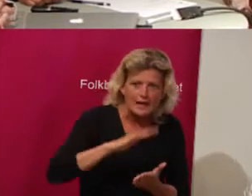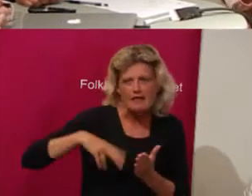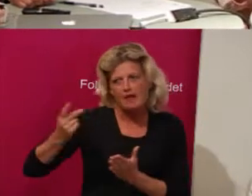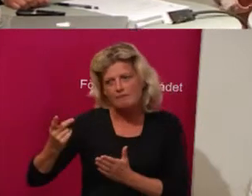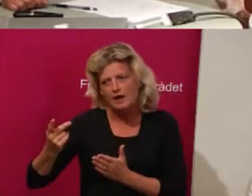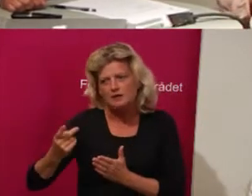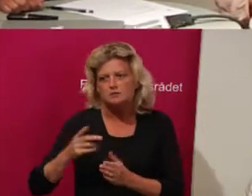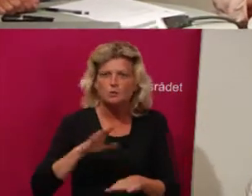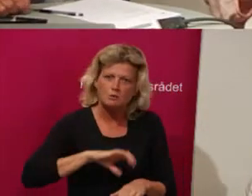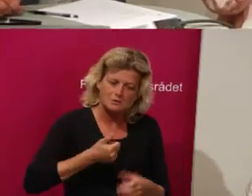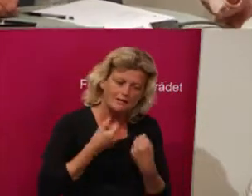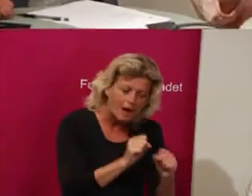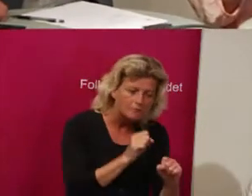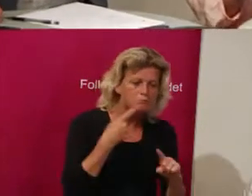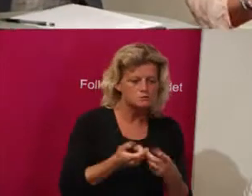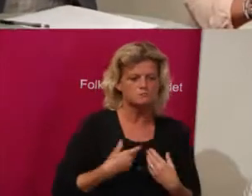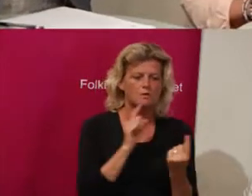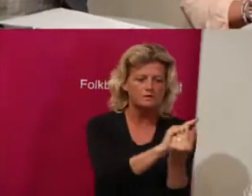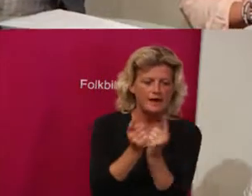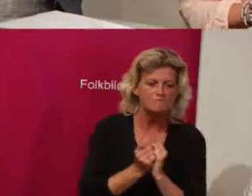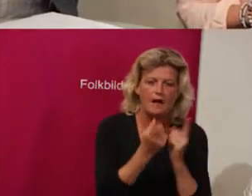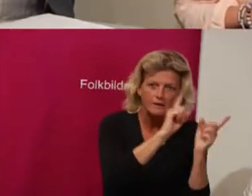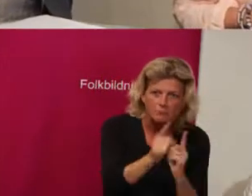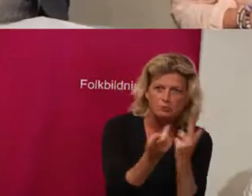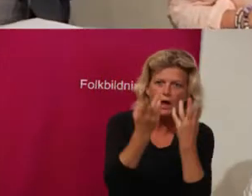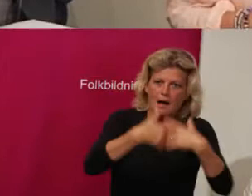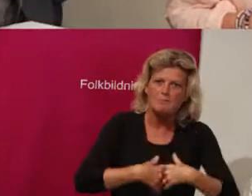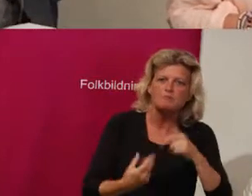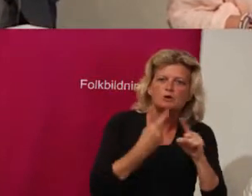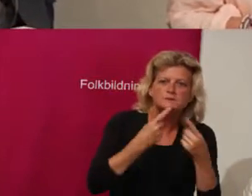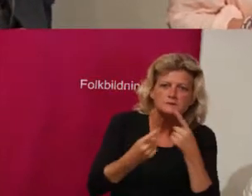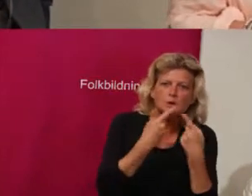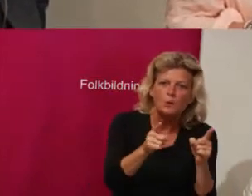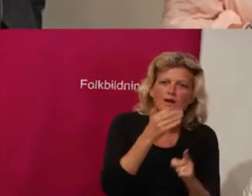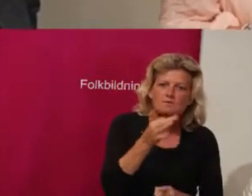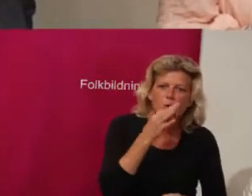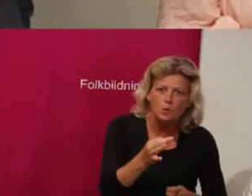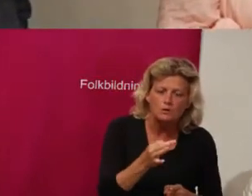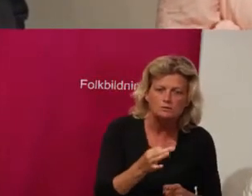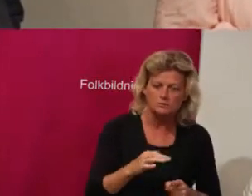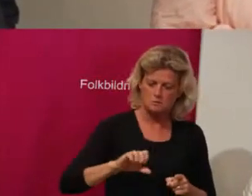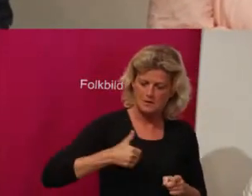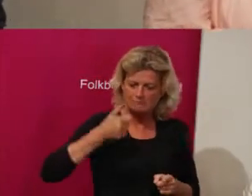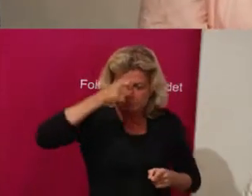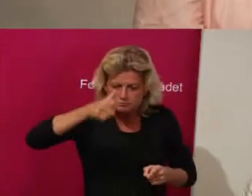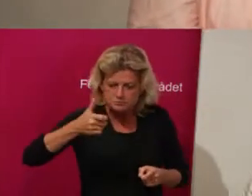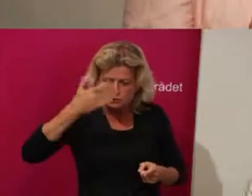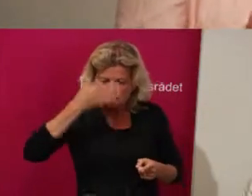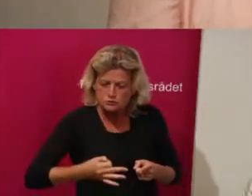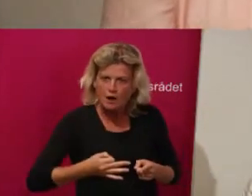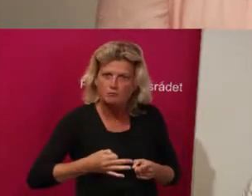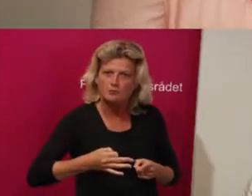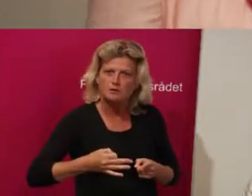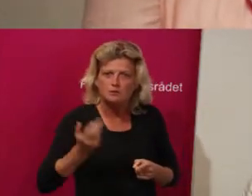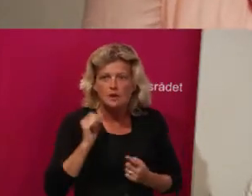man träffar andra människor gör ju att man också diskuterar olika saker. Och att man tar med sig kunskaper som man får med sig dels